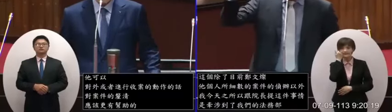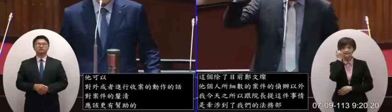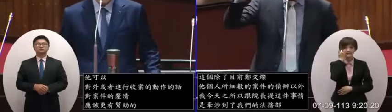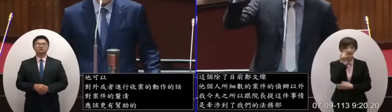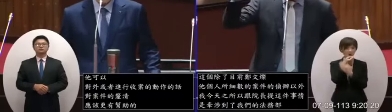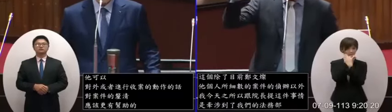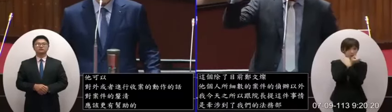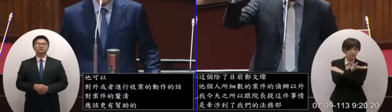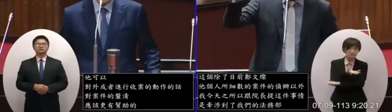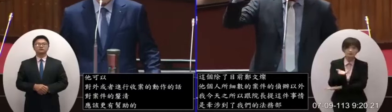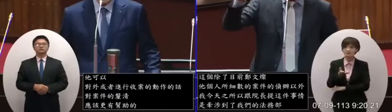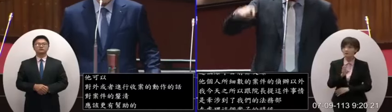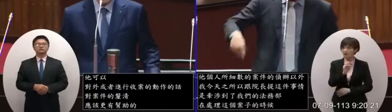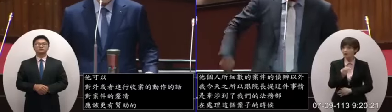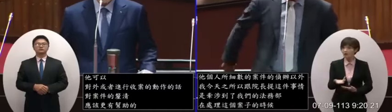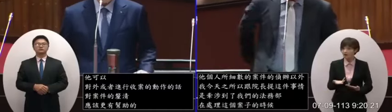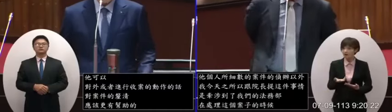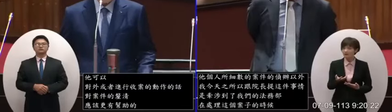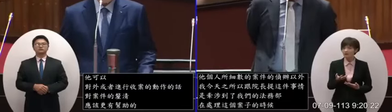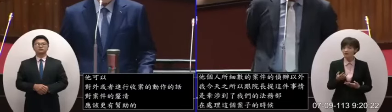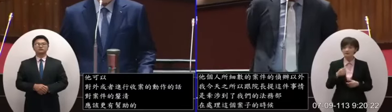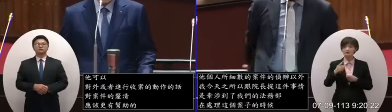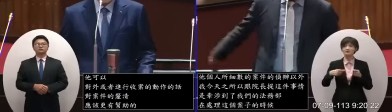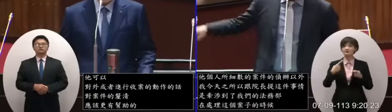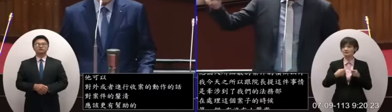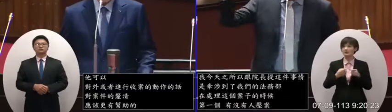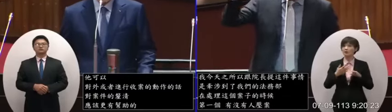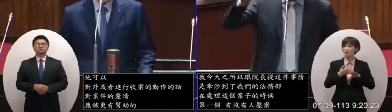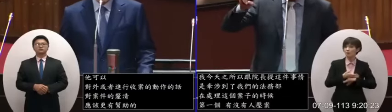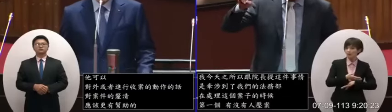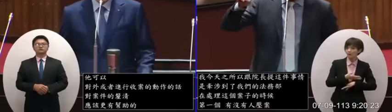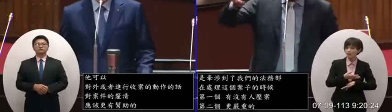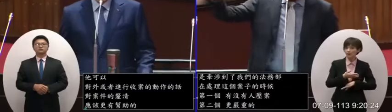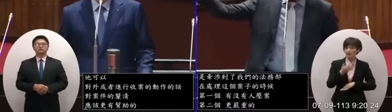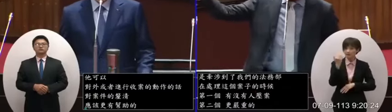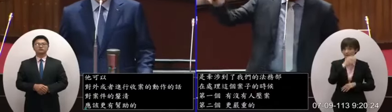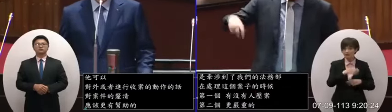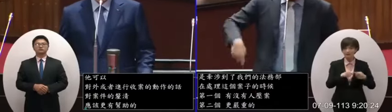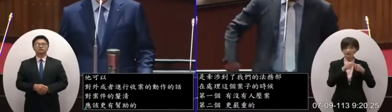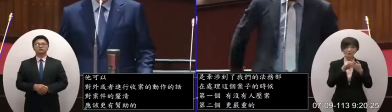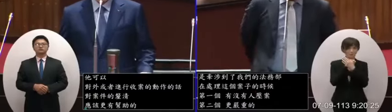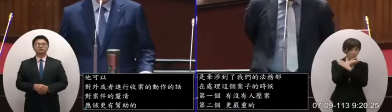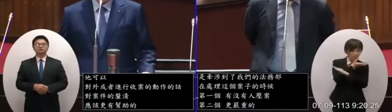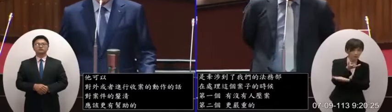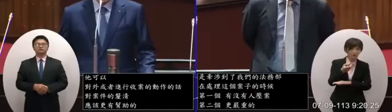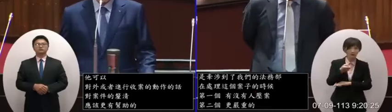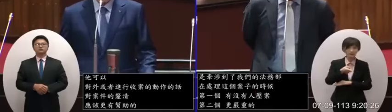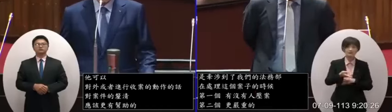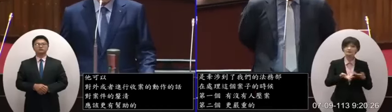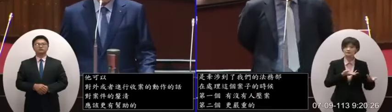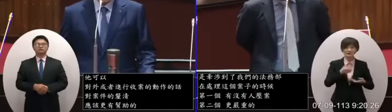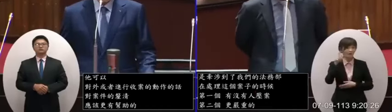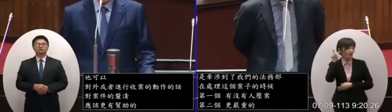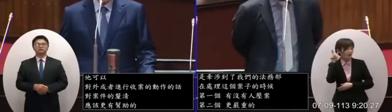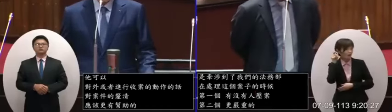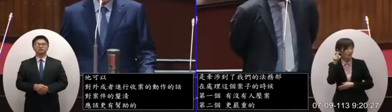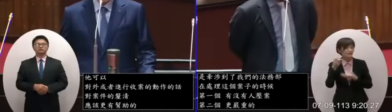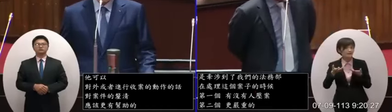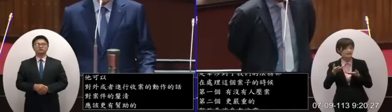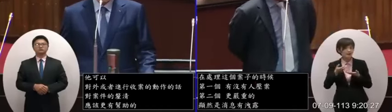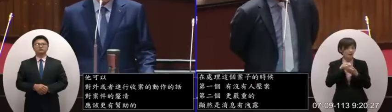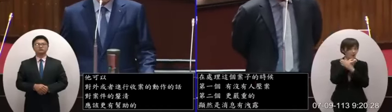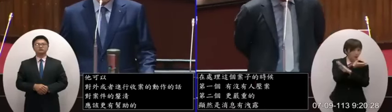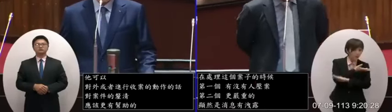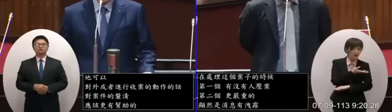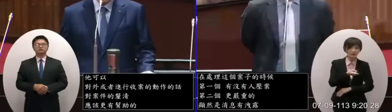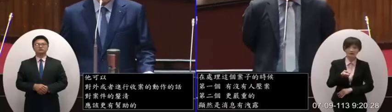以不到大概过了一年的时间，消息有泄露，监听的内容有泄露，所以郑文灿匆匆